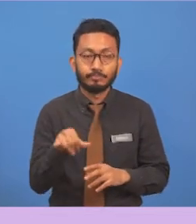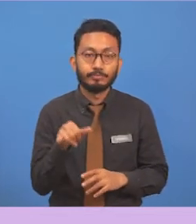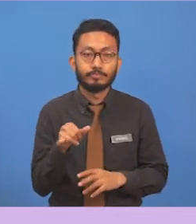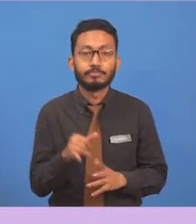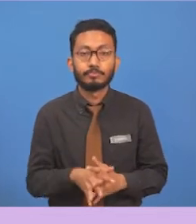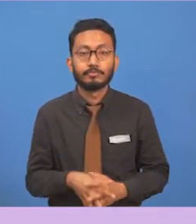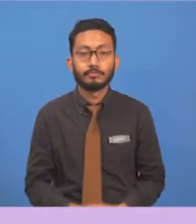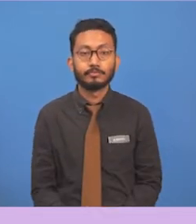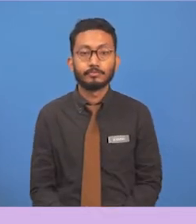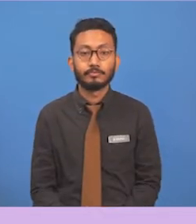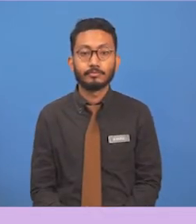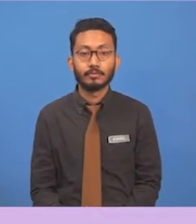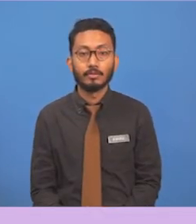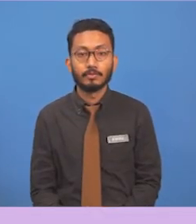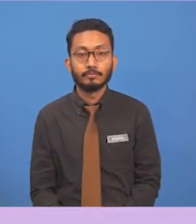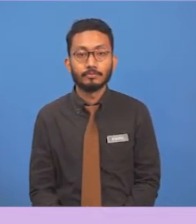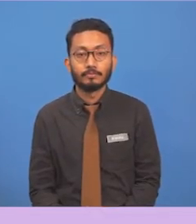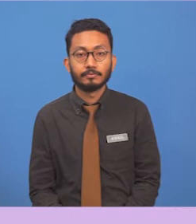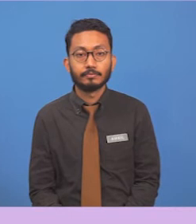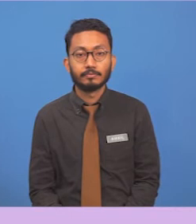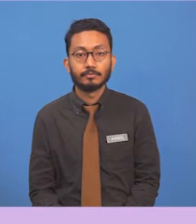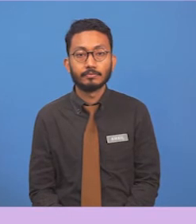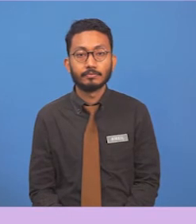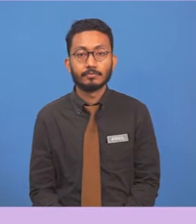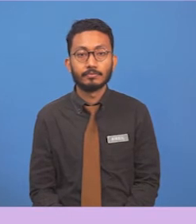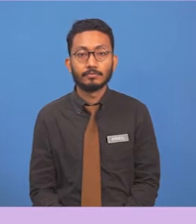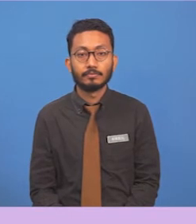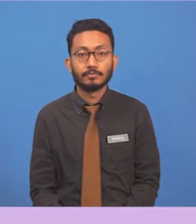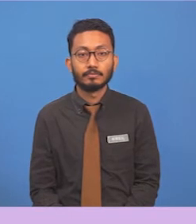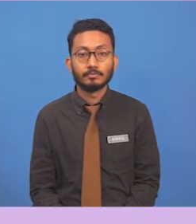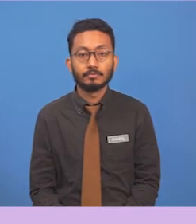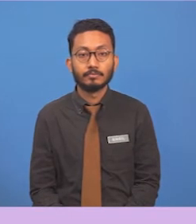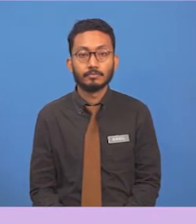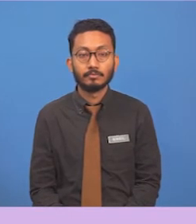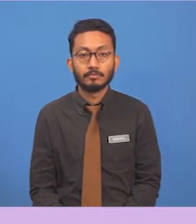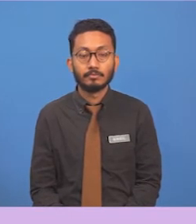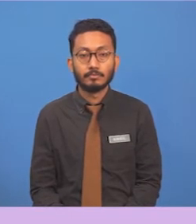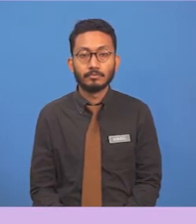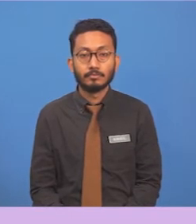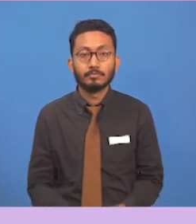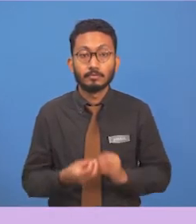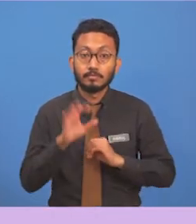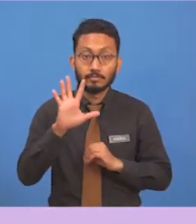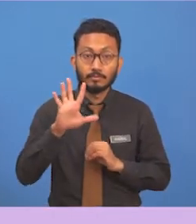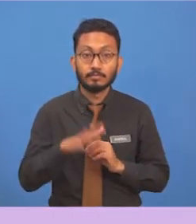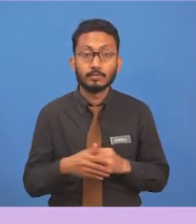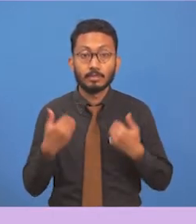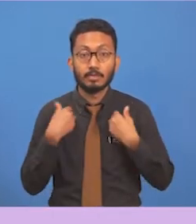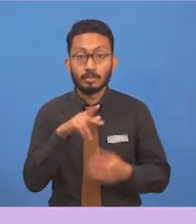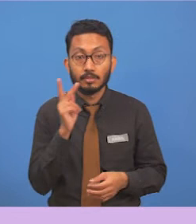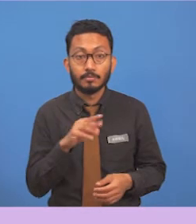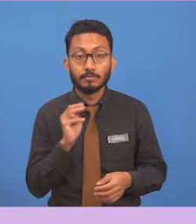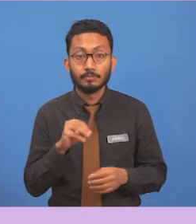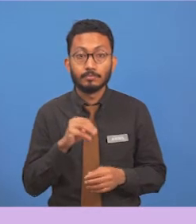kita perlu menghormati Ibu apa yang melawat ke kolam 5 Adakah kamu